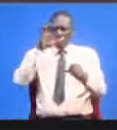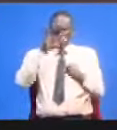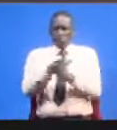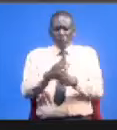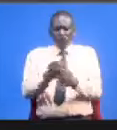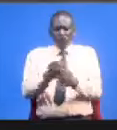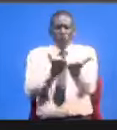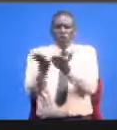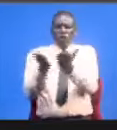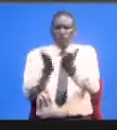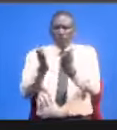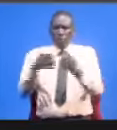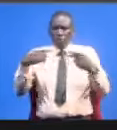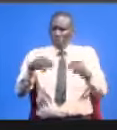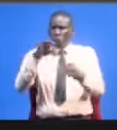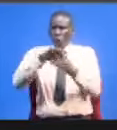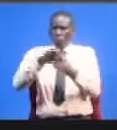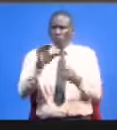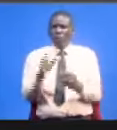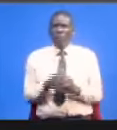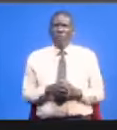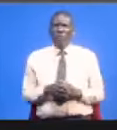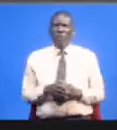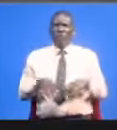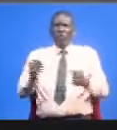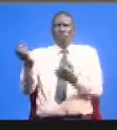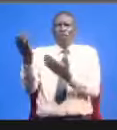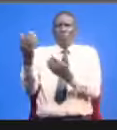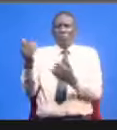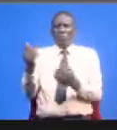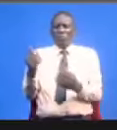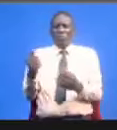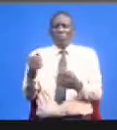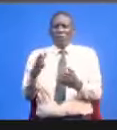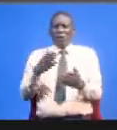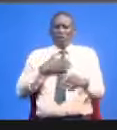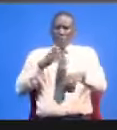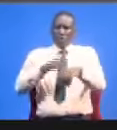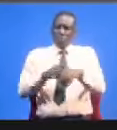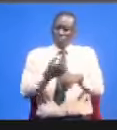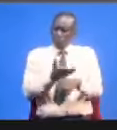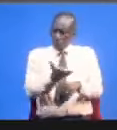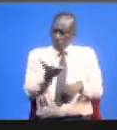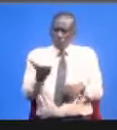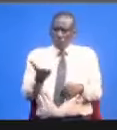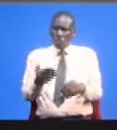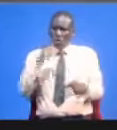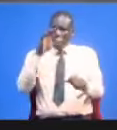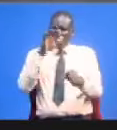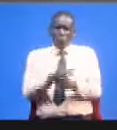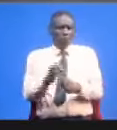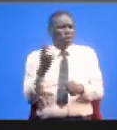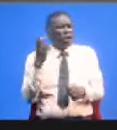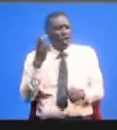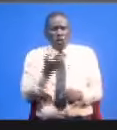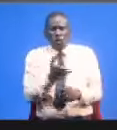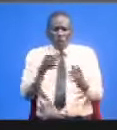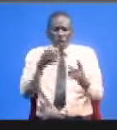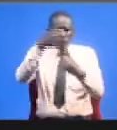akiahidi kuwatumikia wale waliomchagua. You can expect that my door will always be open. I promise to listen